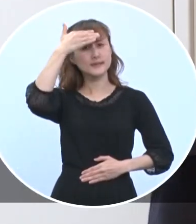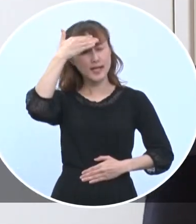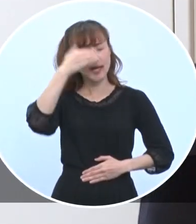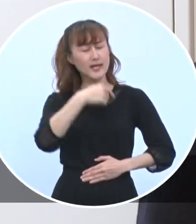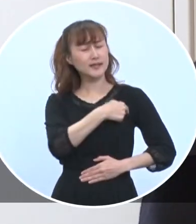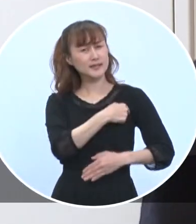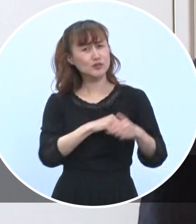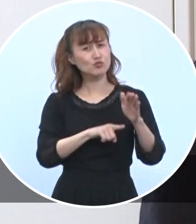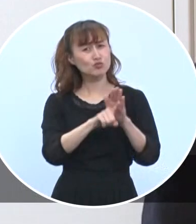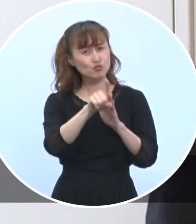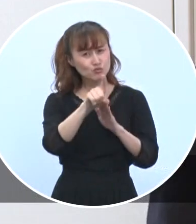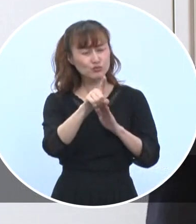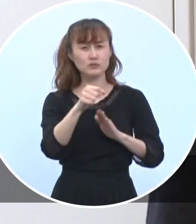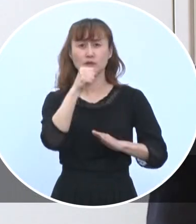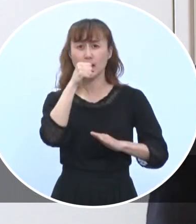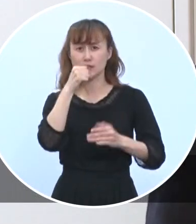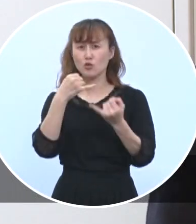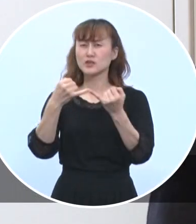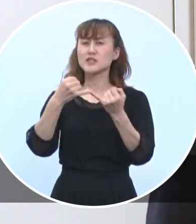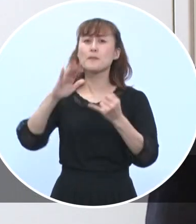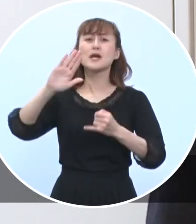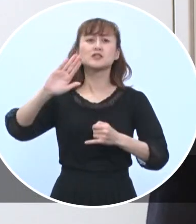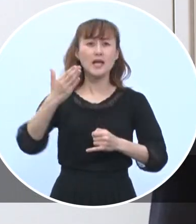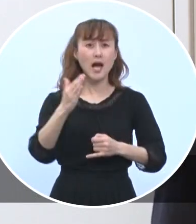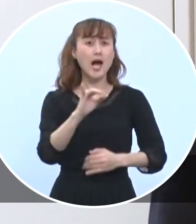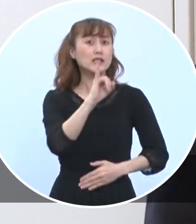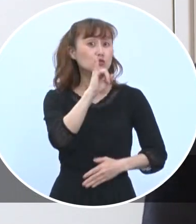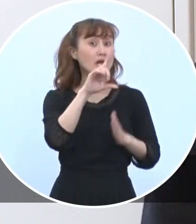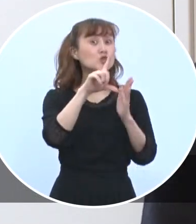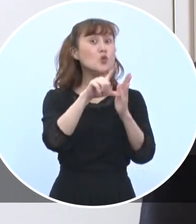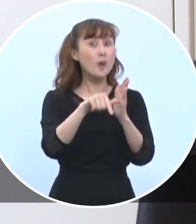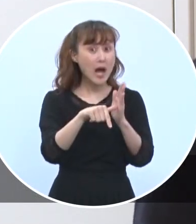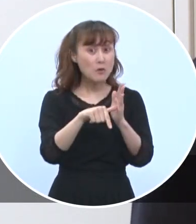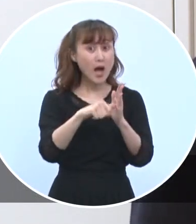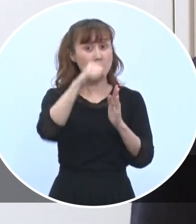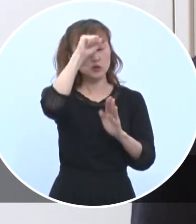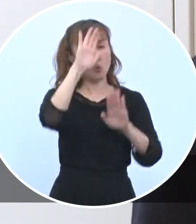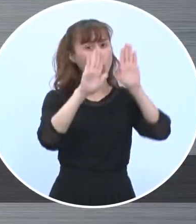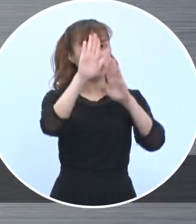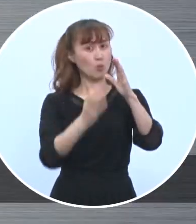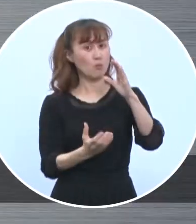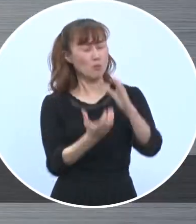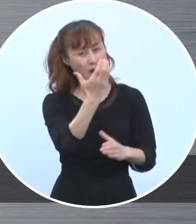状もありますが、インフルエンザは風邪と違い急激に発症します。